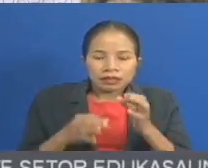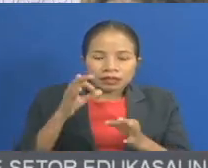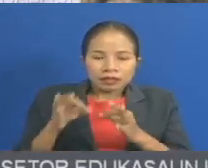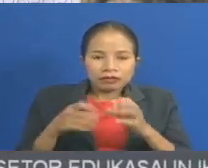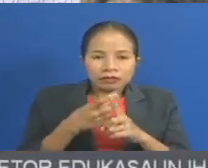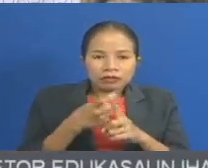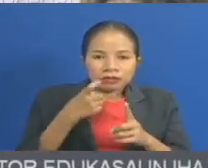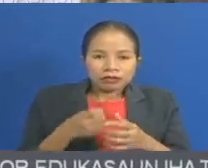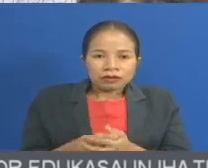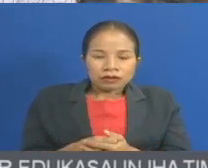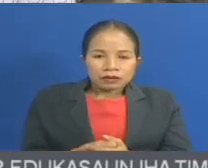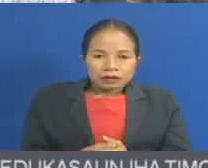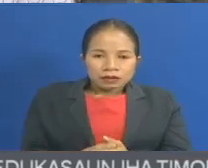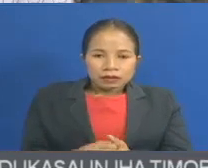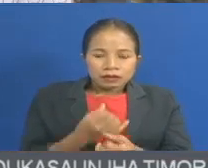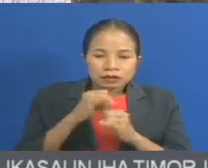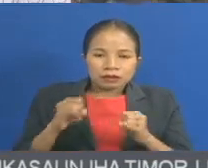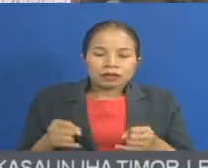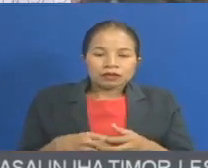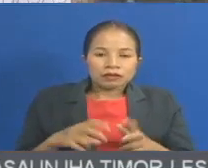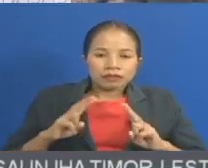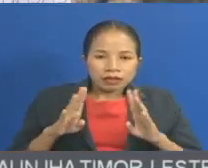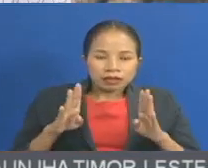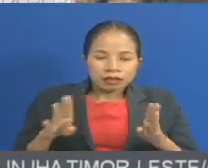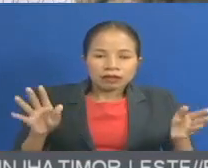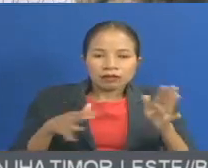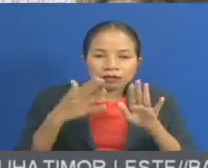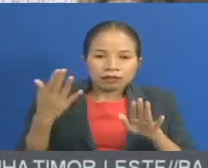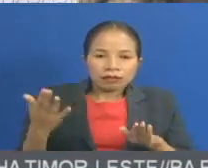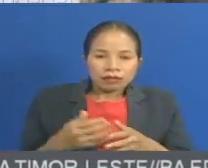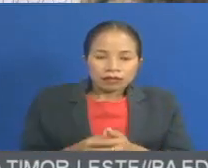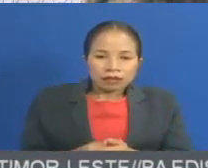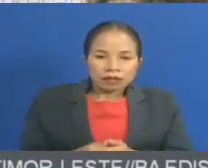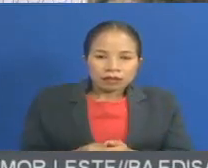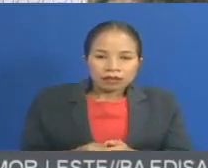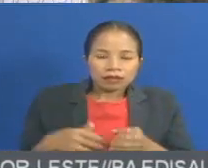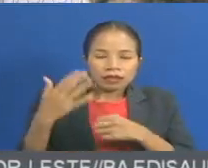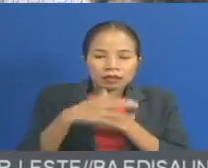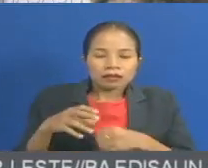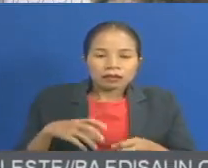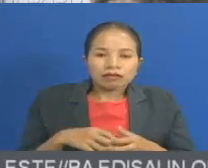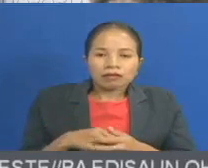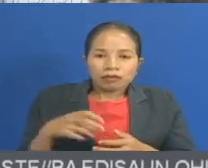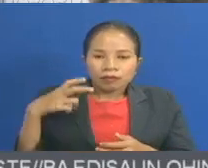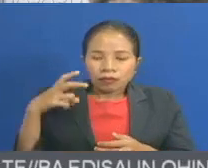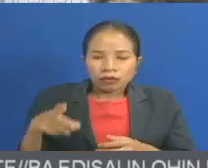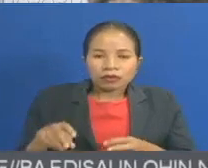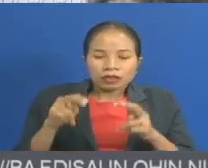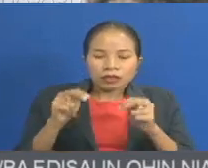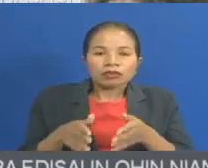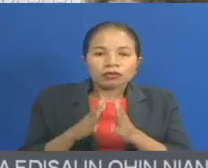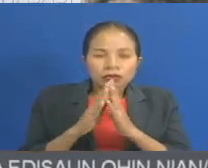keliusi referendum nasional eroida nih memang mati tiaya ya Portugal nih pak kita tinggi sih seperti nih mayu para nih